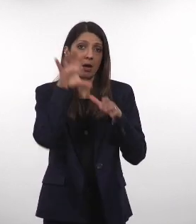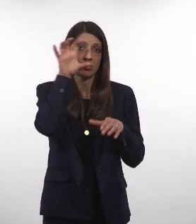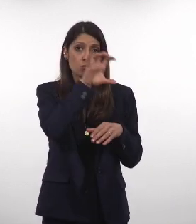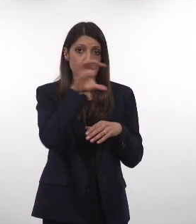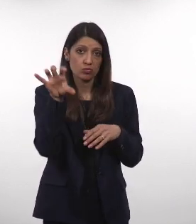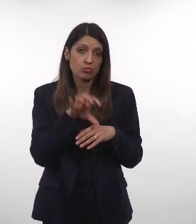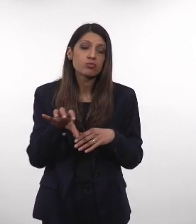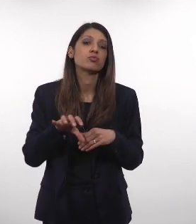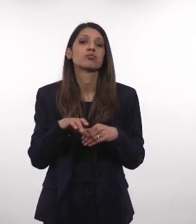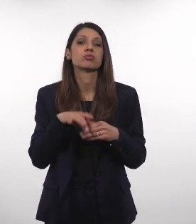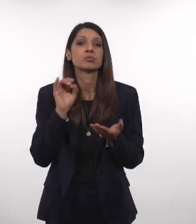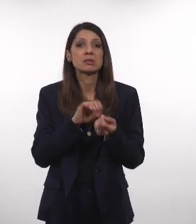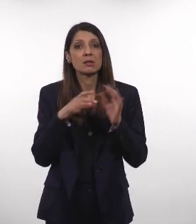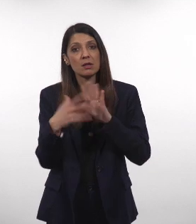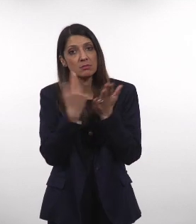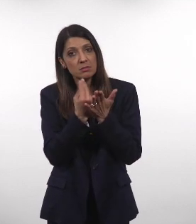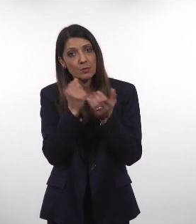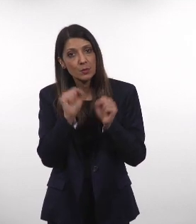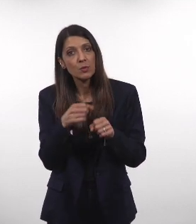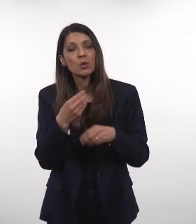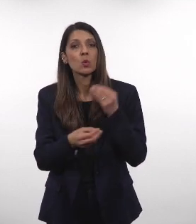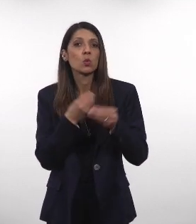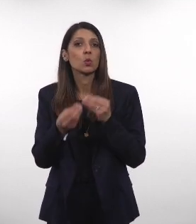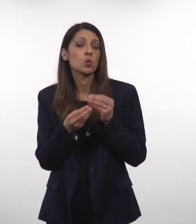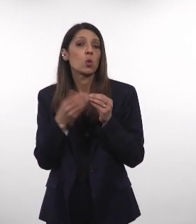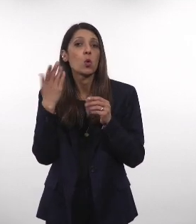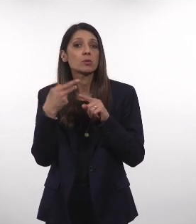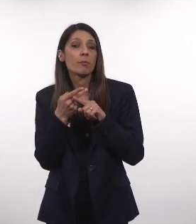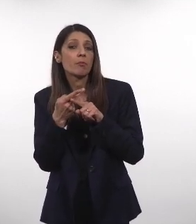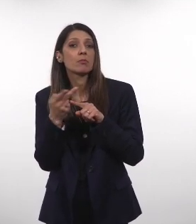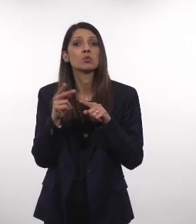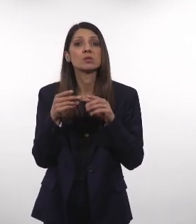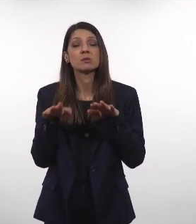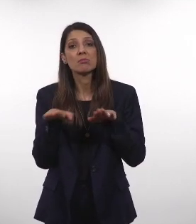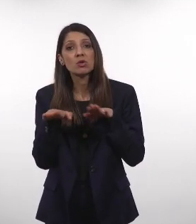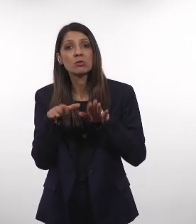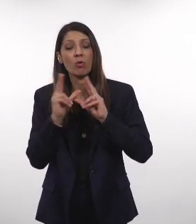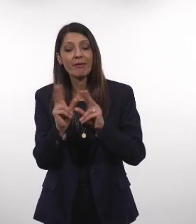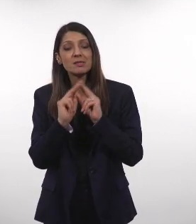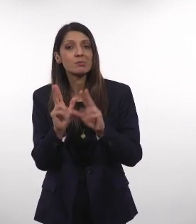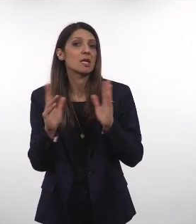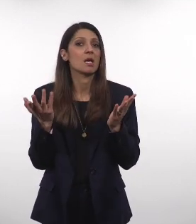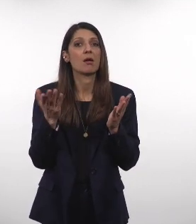fois ce qui peut aussi être utile pour expliquer les soins, préparer les soins, ça va être donc le site de Santé BD,